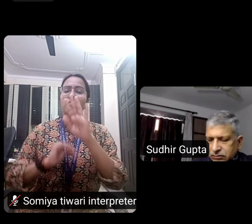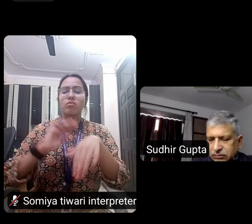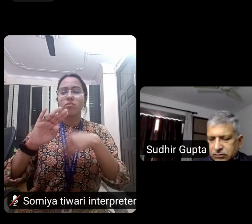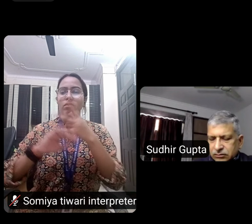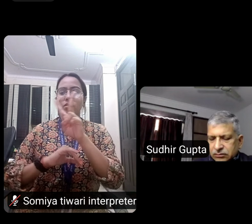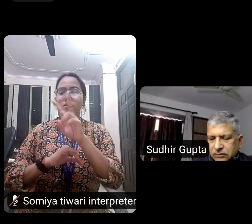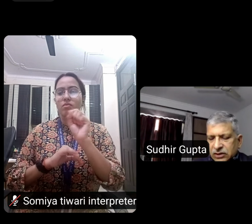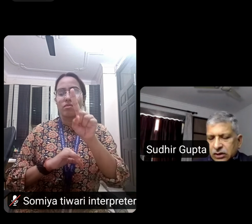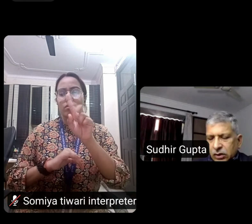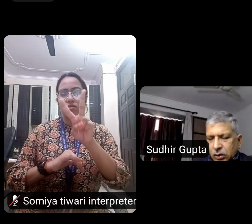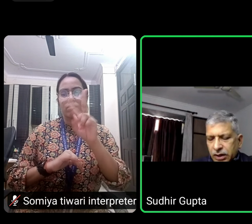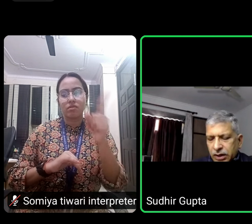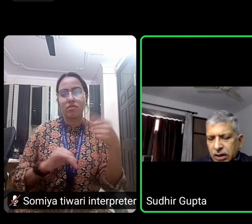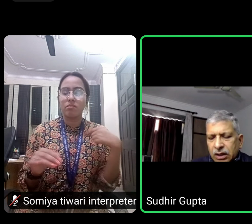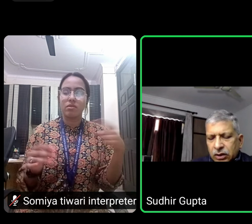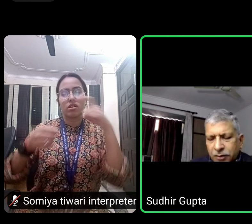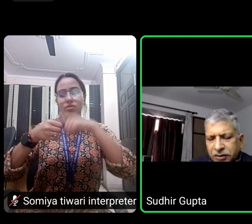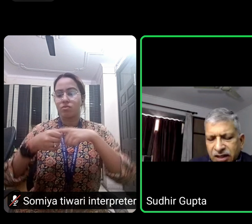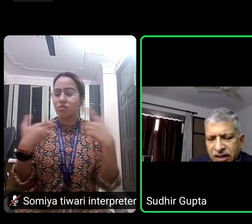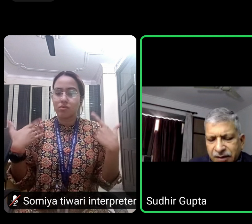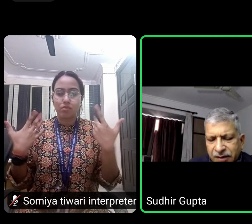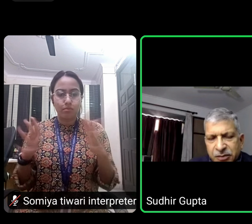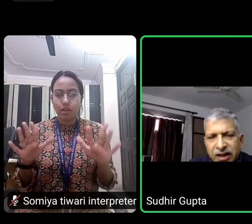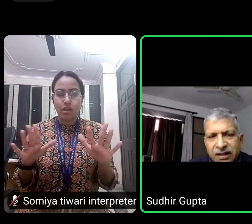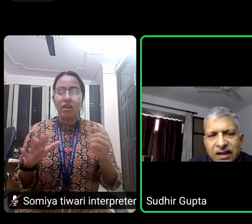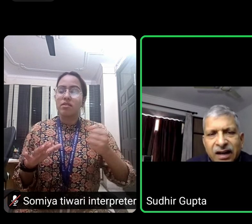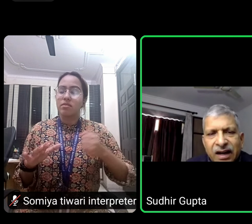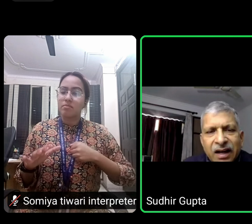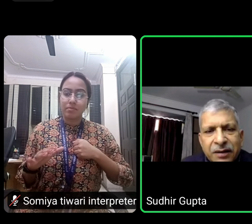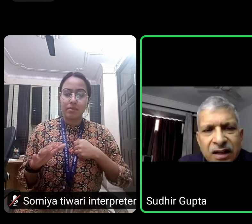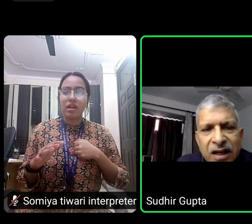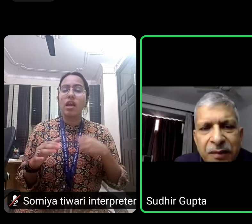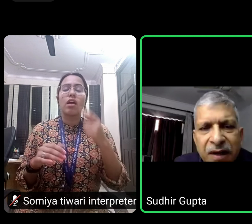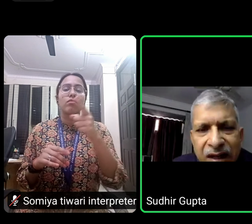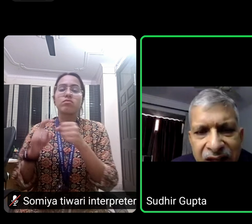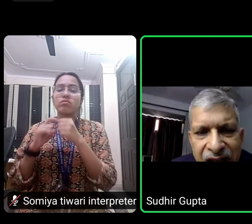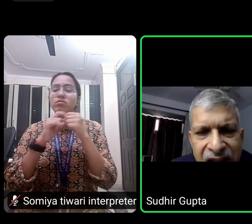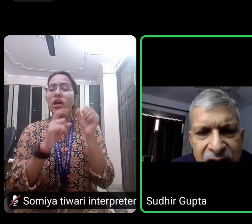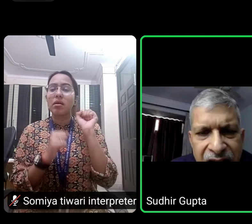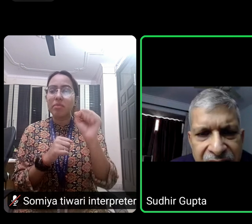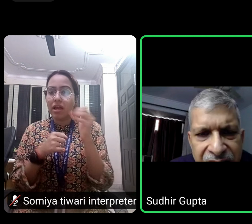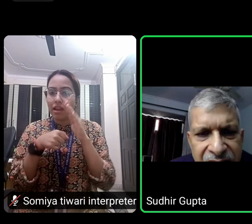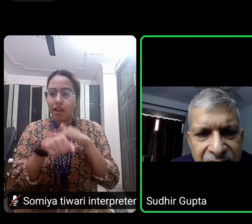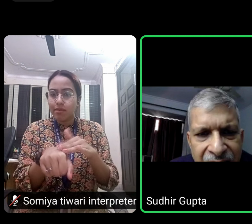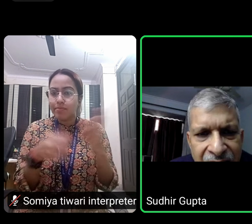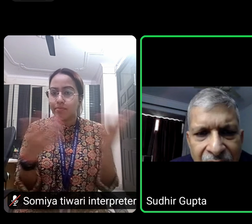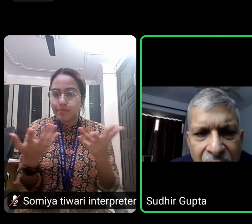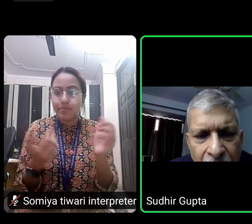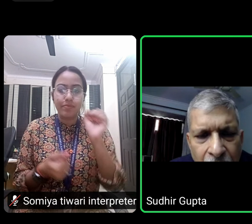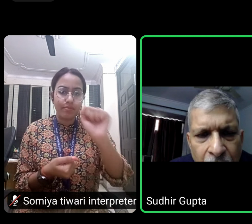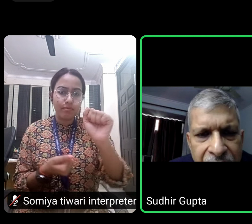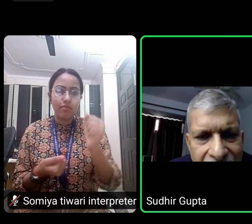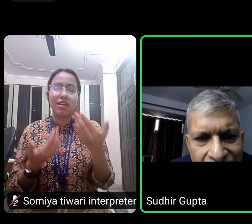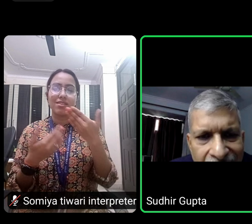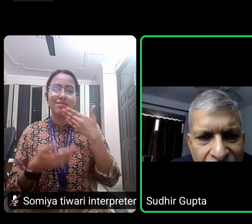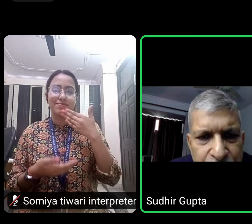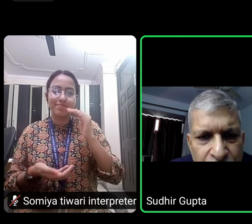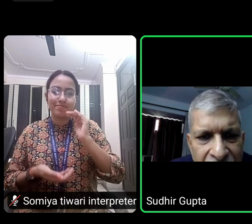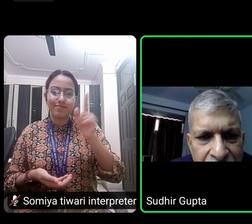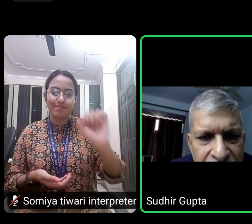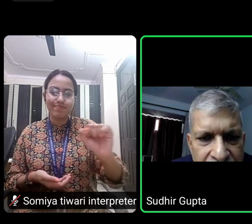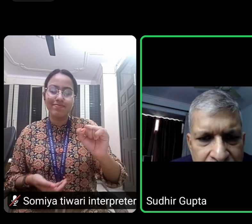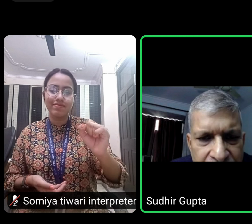में जुड़ी हूँ सार्थक से। ओके। तो अभी तक का आपका तो एक्सपीरियंस कैसा रहा है? अभी तक आपने क्या देखा है, कितना चेंज देखा है, और क्या